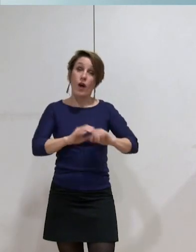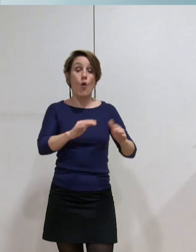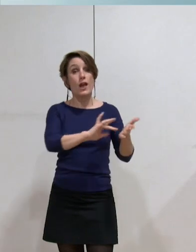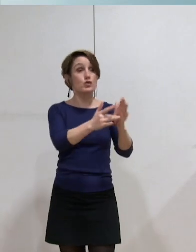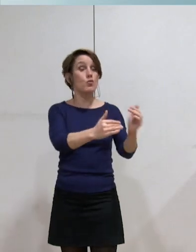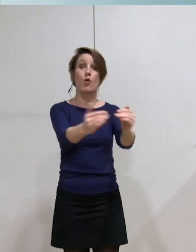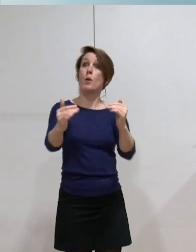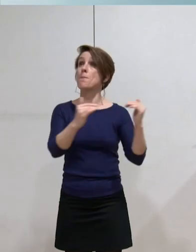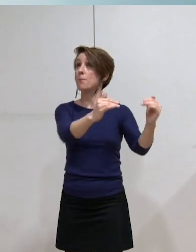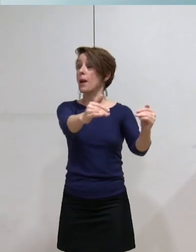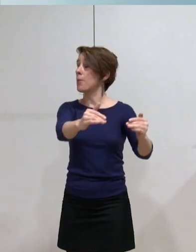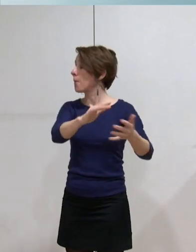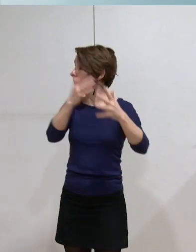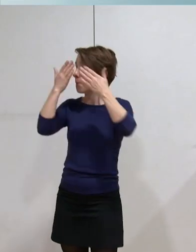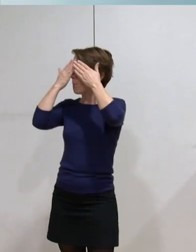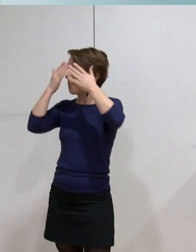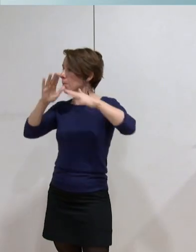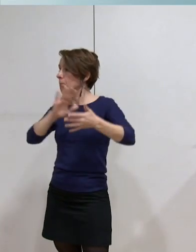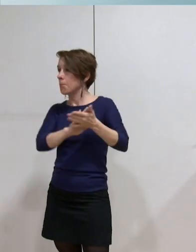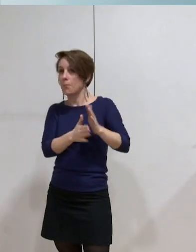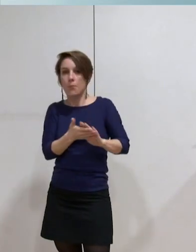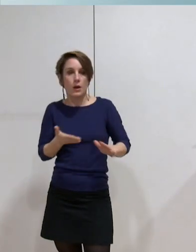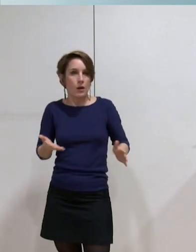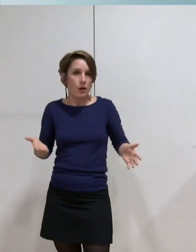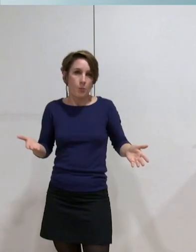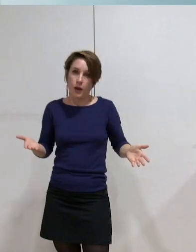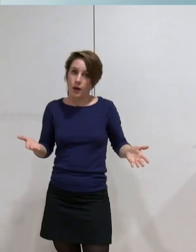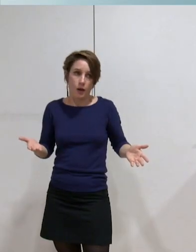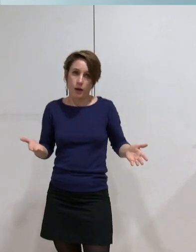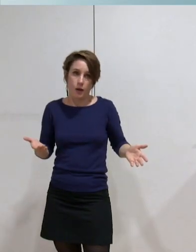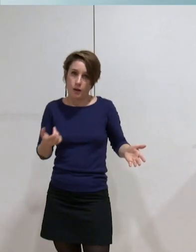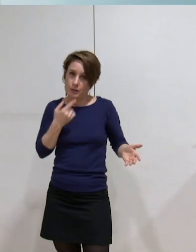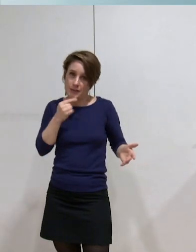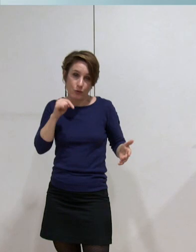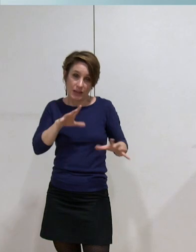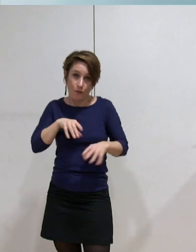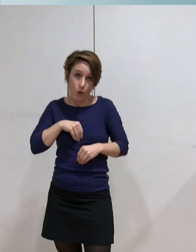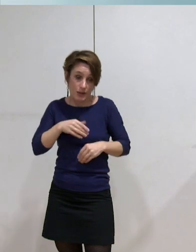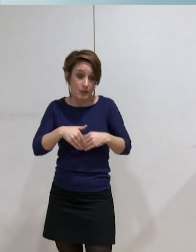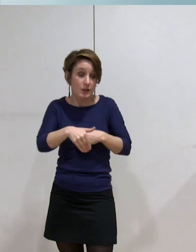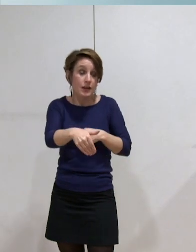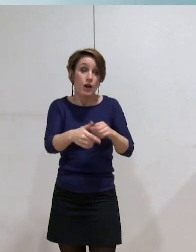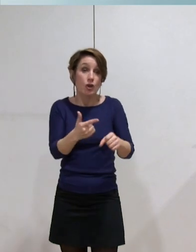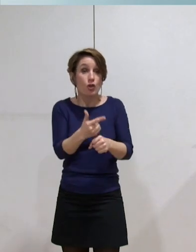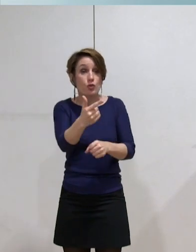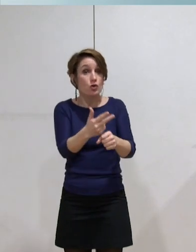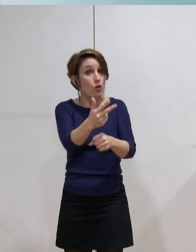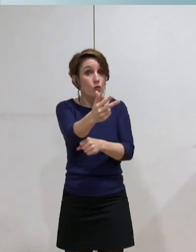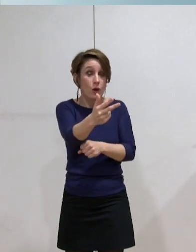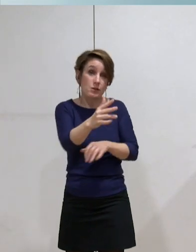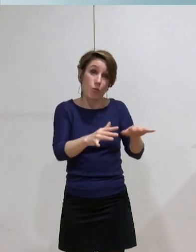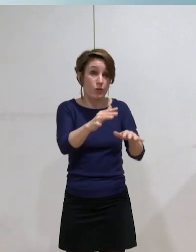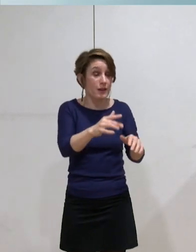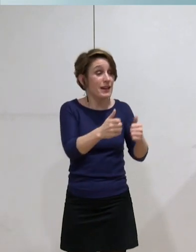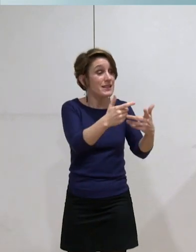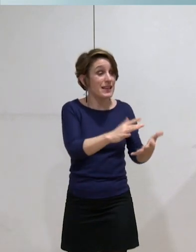l'ai dit alors à ce moment-là il fallait admettre que dans les de à 3 ans à venir ou peut-être même plus rapidement pour certaines